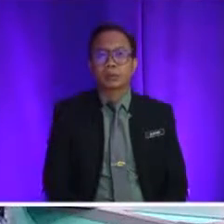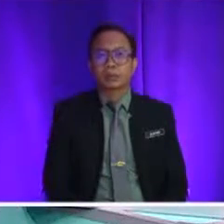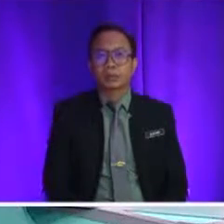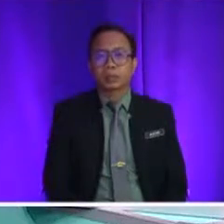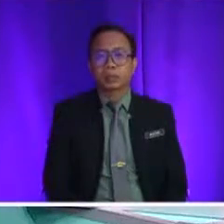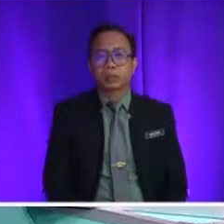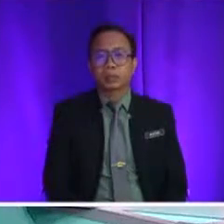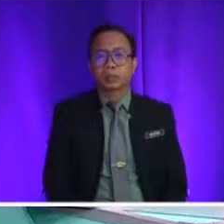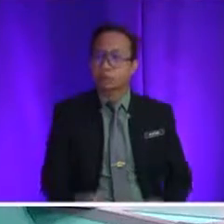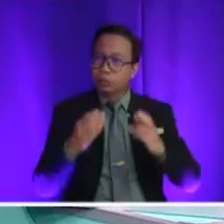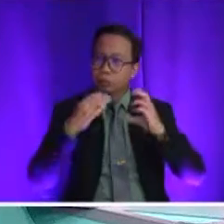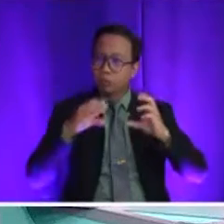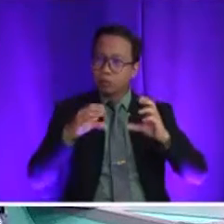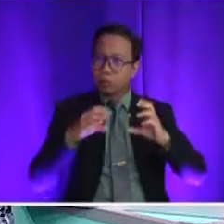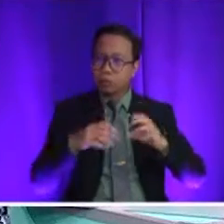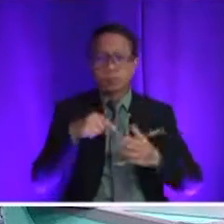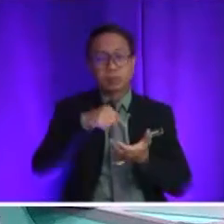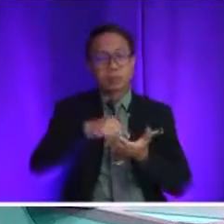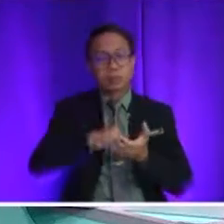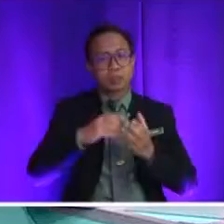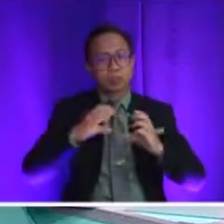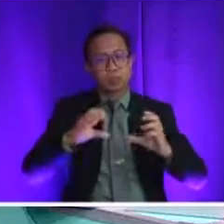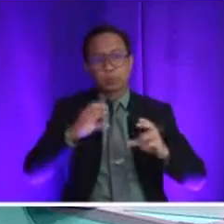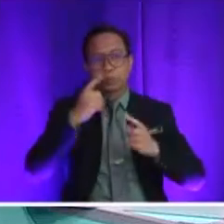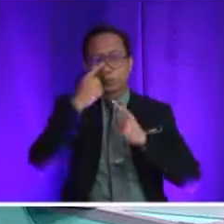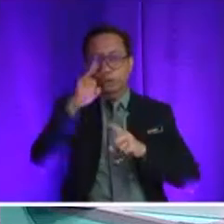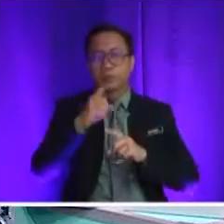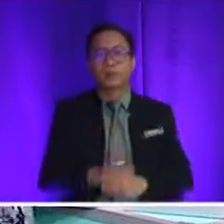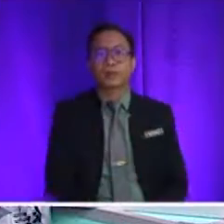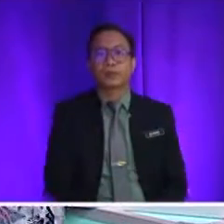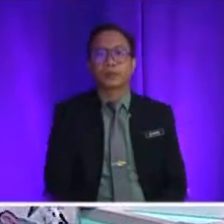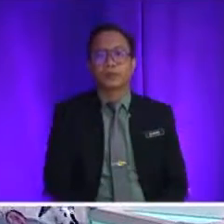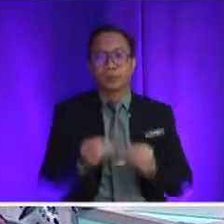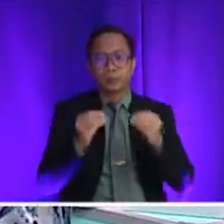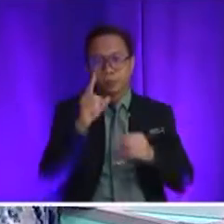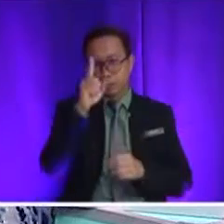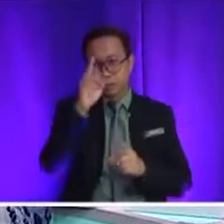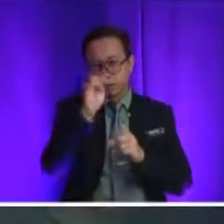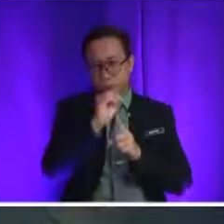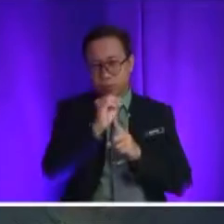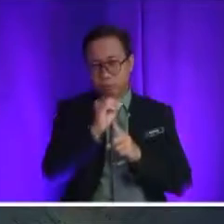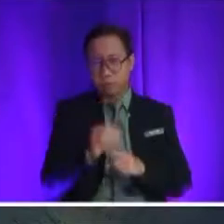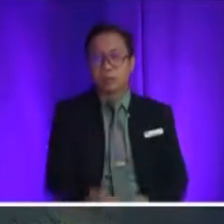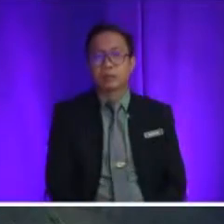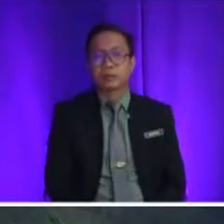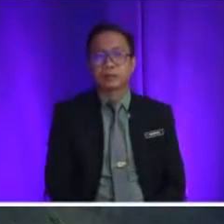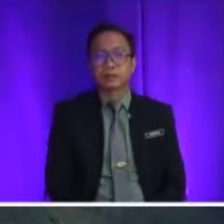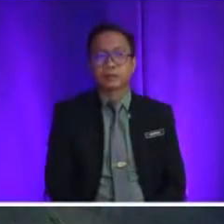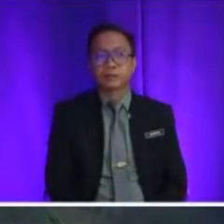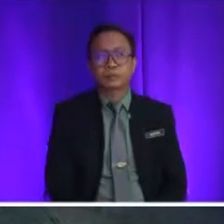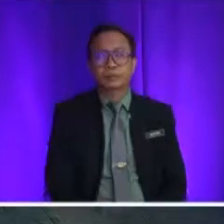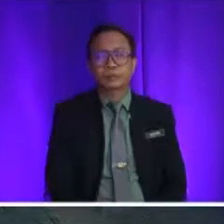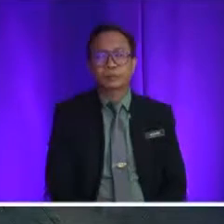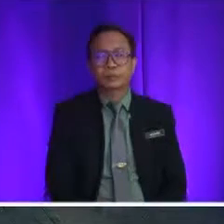jawabannya Tak Begitu juga ini pun namanya cube Jawa kita bagi satu markah pada syafika syafika